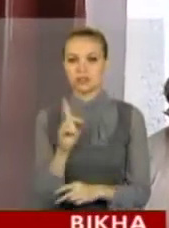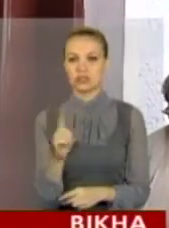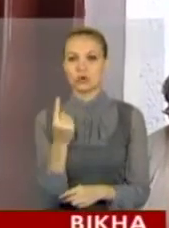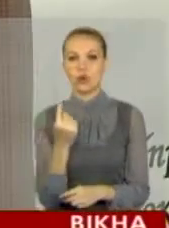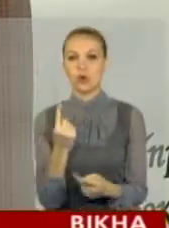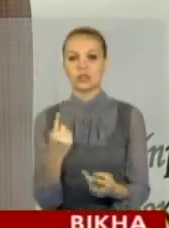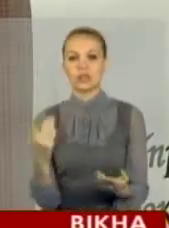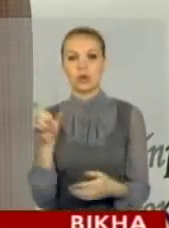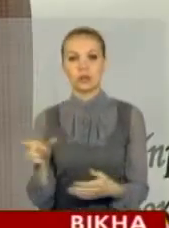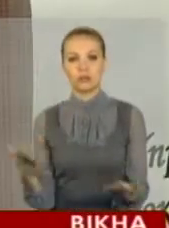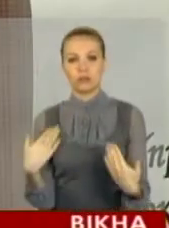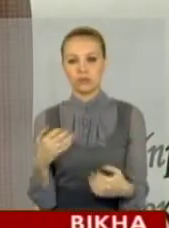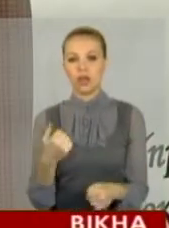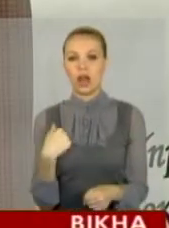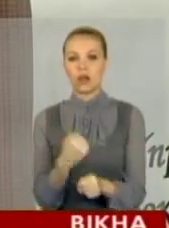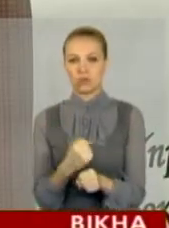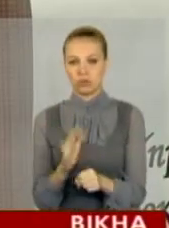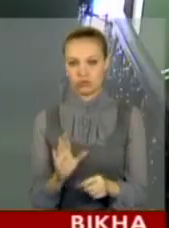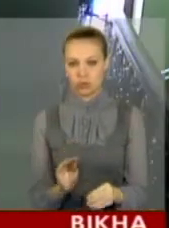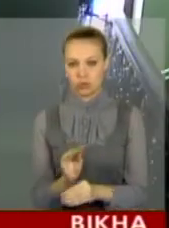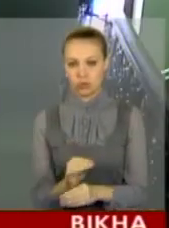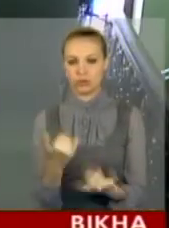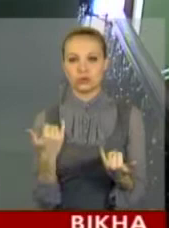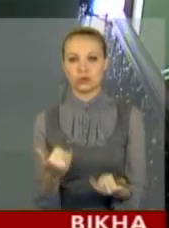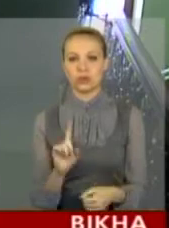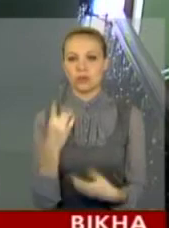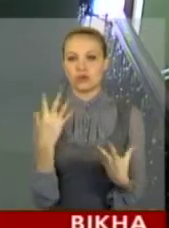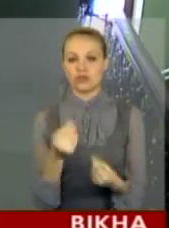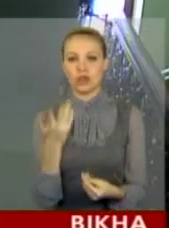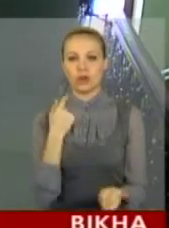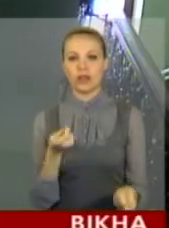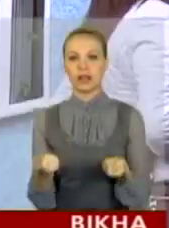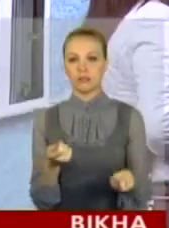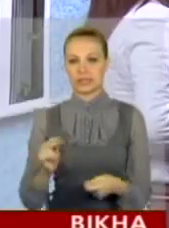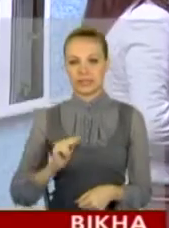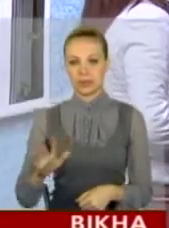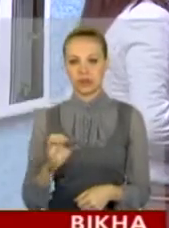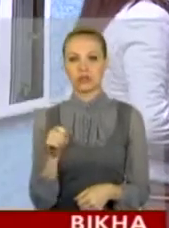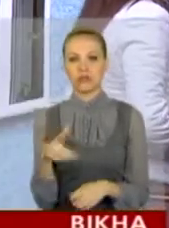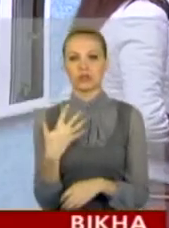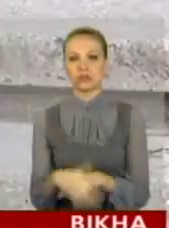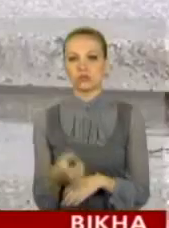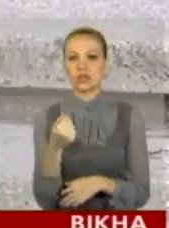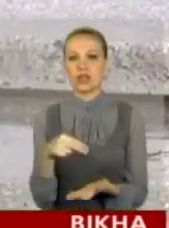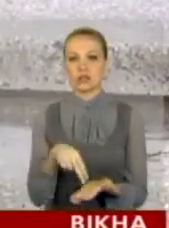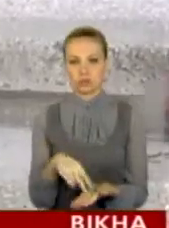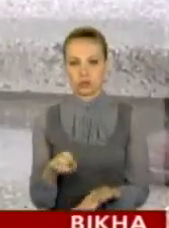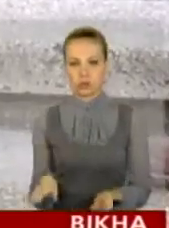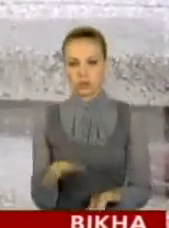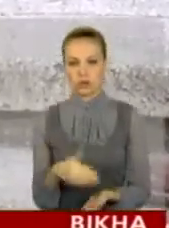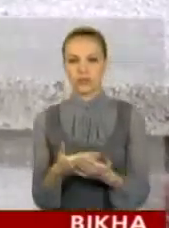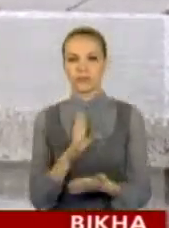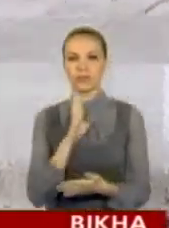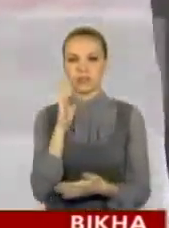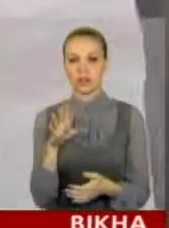одним відпочинок, а йому роботи лише додалося. Сьогодні перший день, коли адміністрація не працює, а він уже ледь стоїть на ногах.